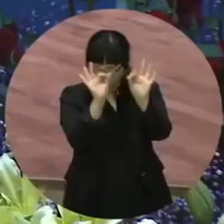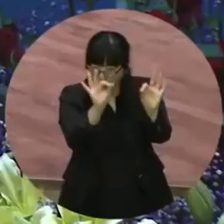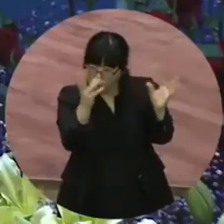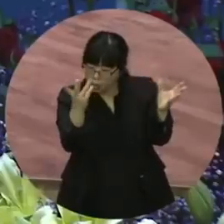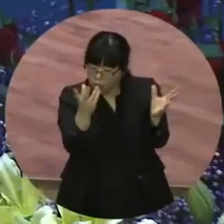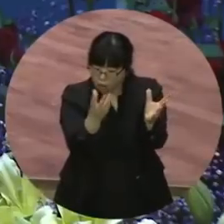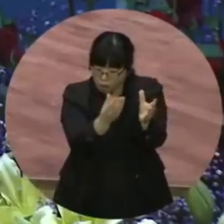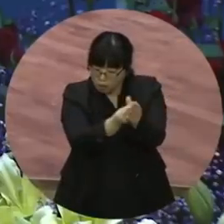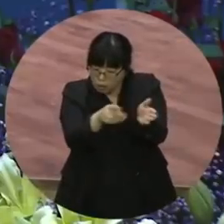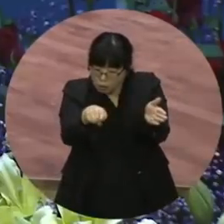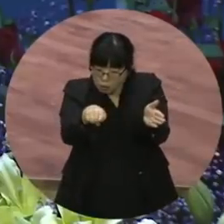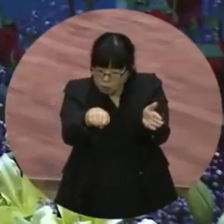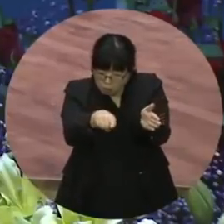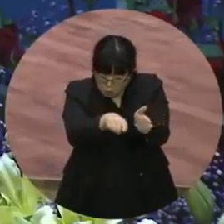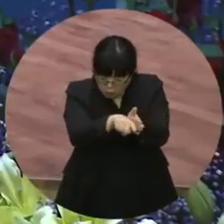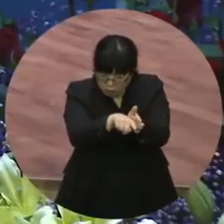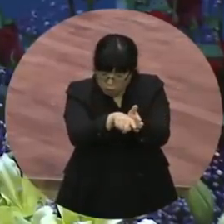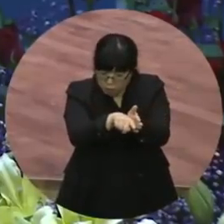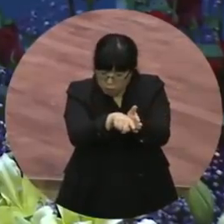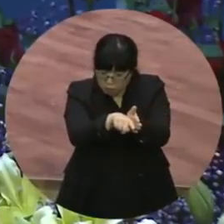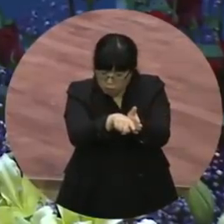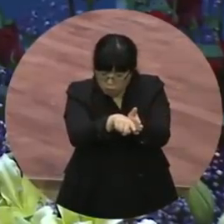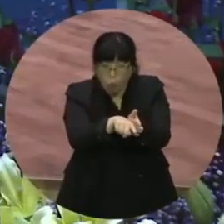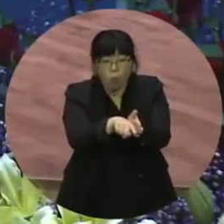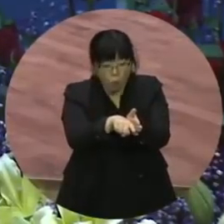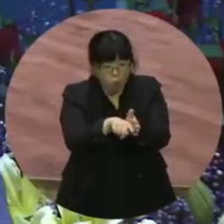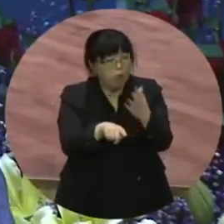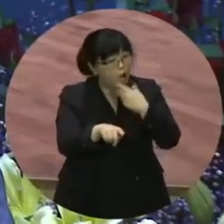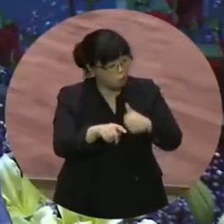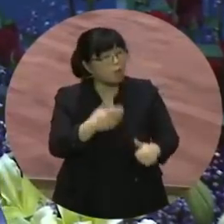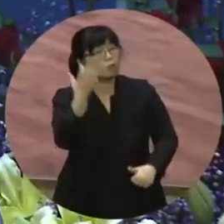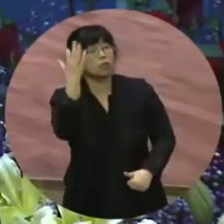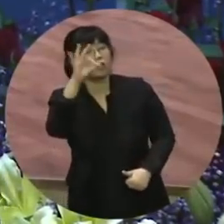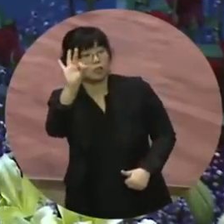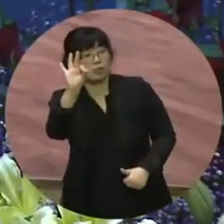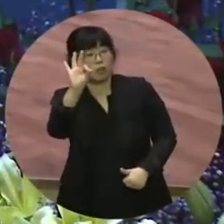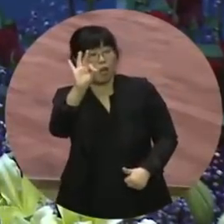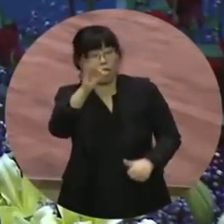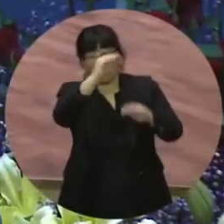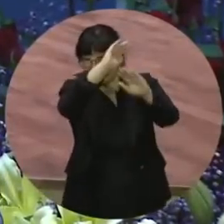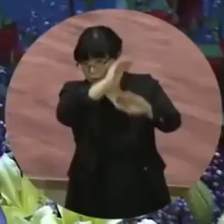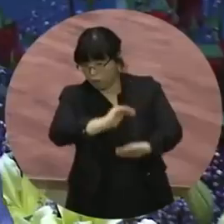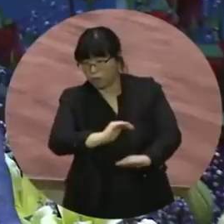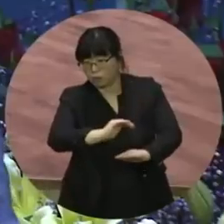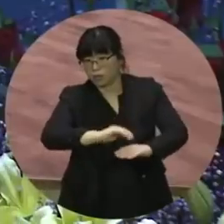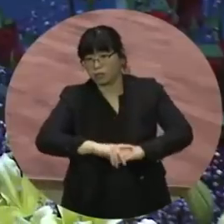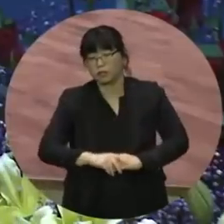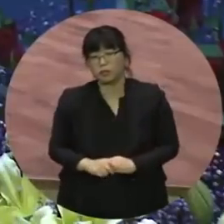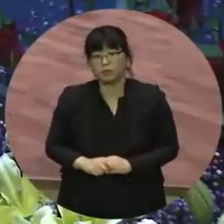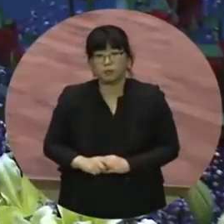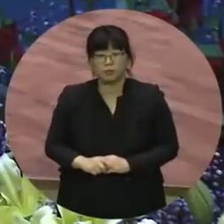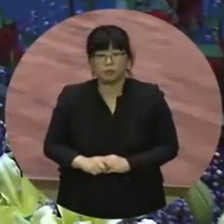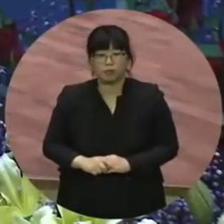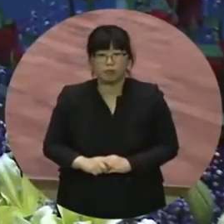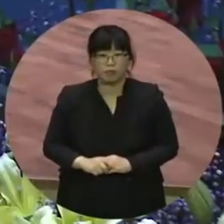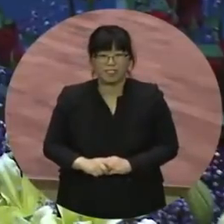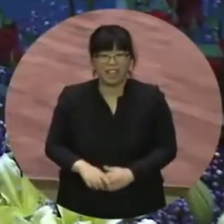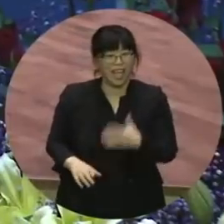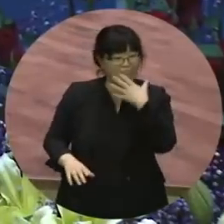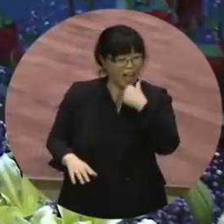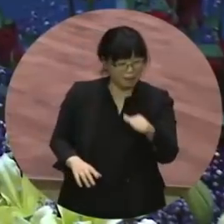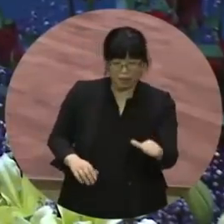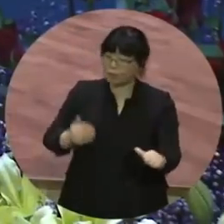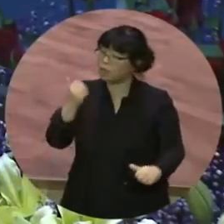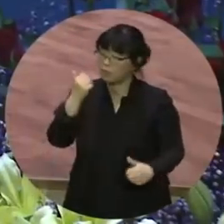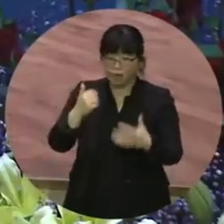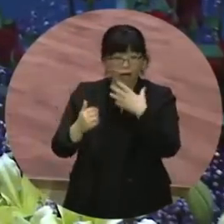절대 믿음의 영적 수준으로 인정받는 그런 말씀이 여기 나오지요. 자, 아브라함이 그 아들 이삭을 번제로